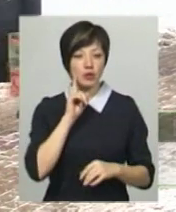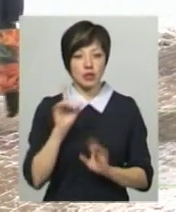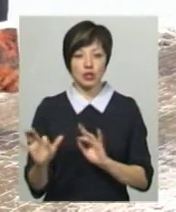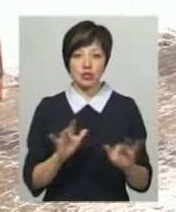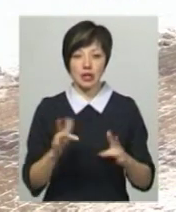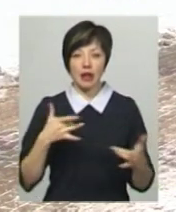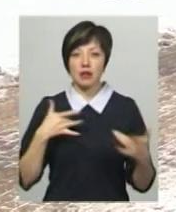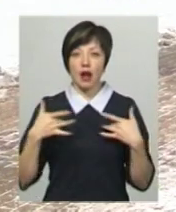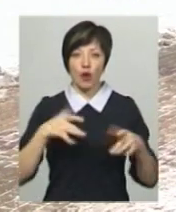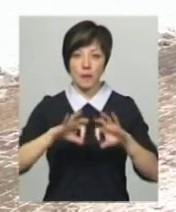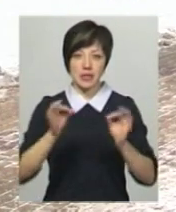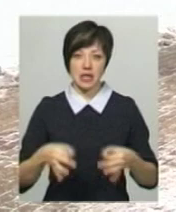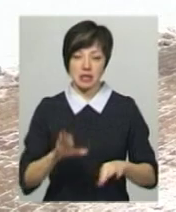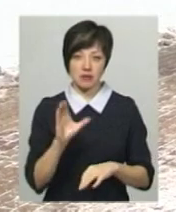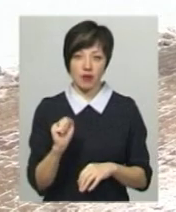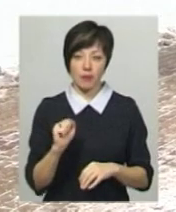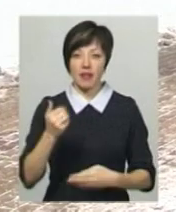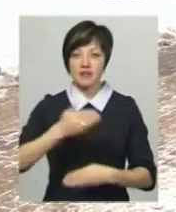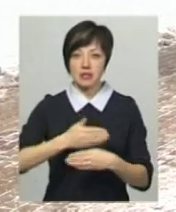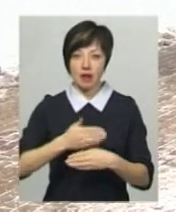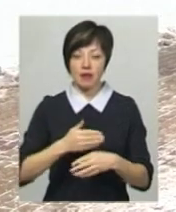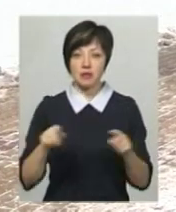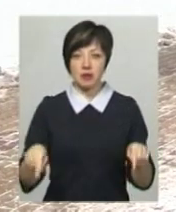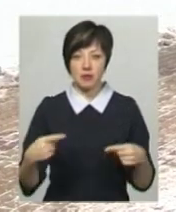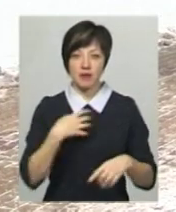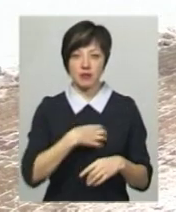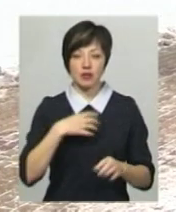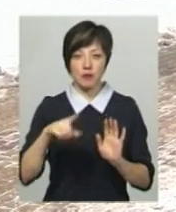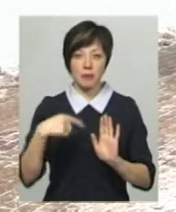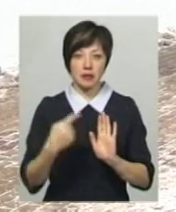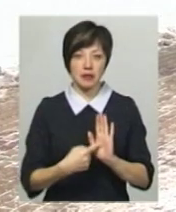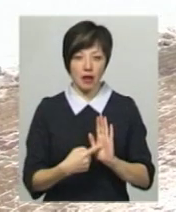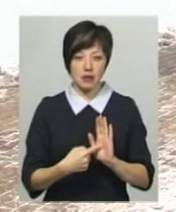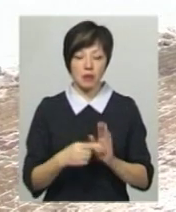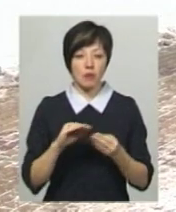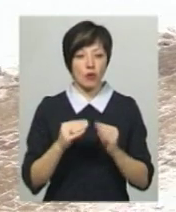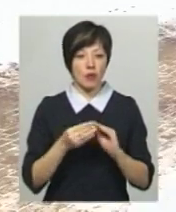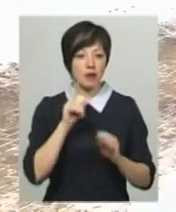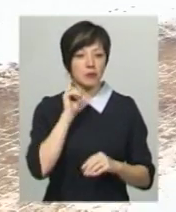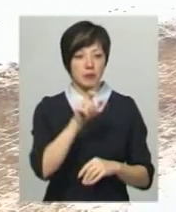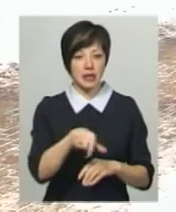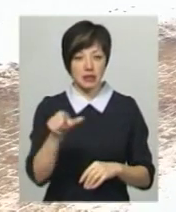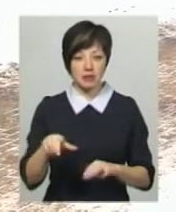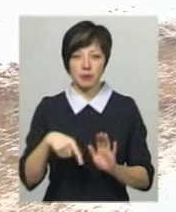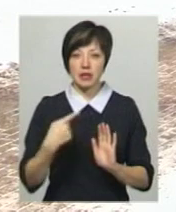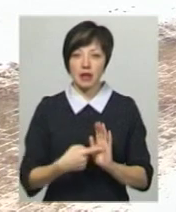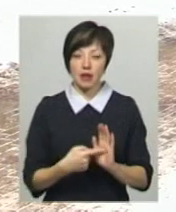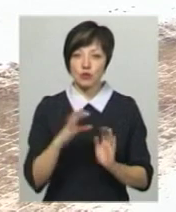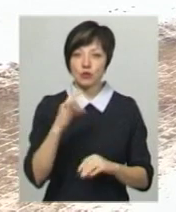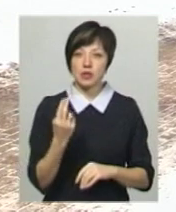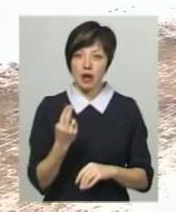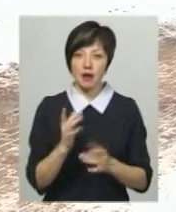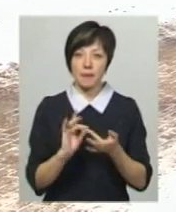діячів театрального мистецтва. Вистава піднімає важливі питання проблем підлітків, питання